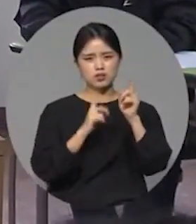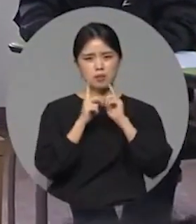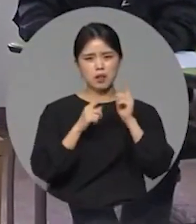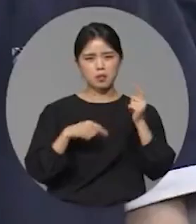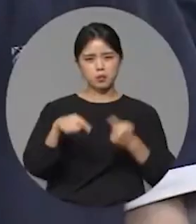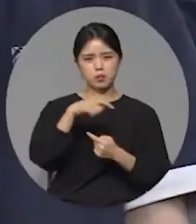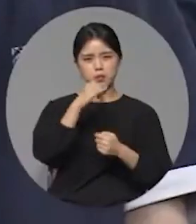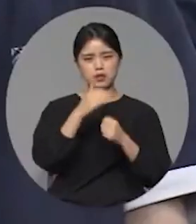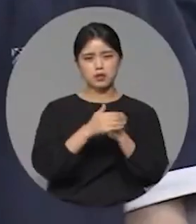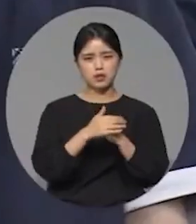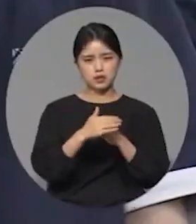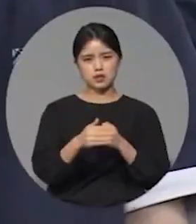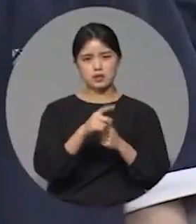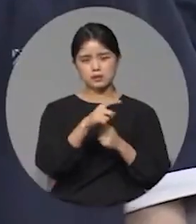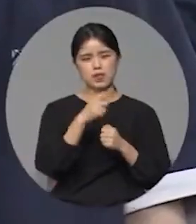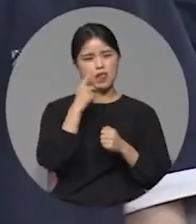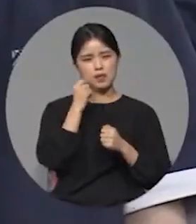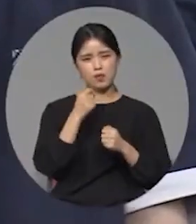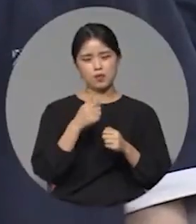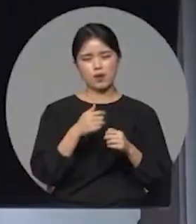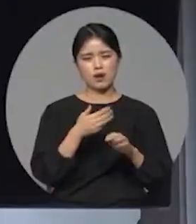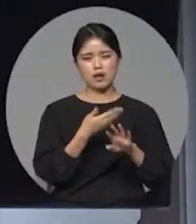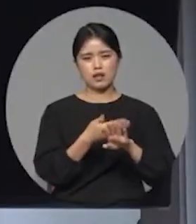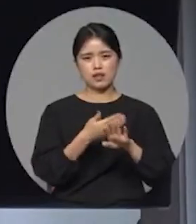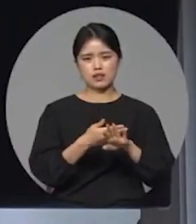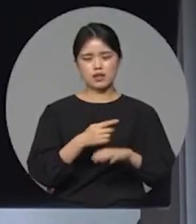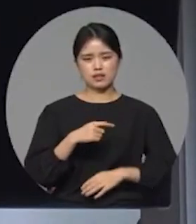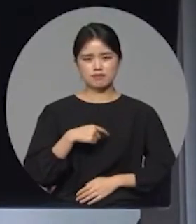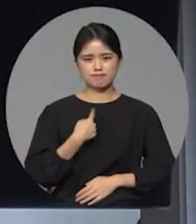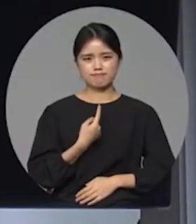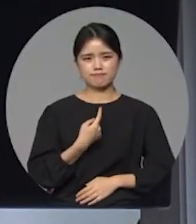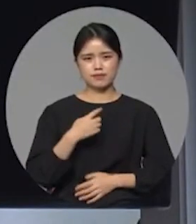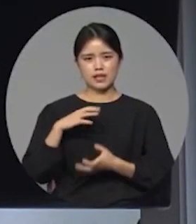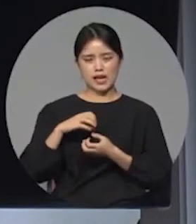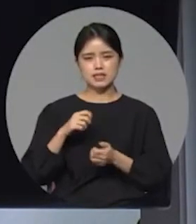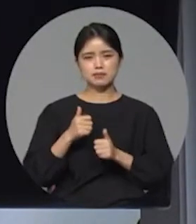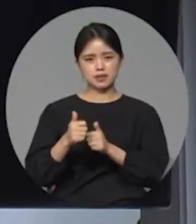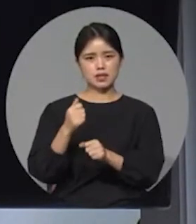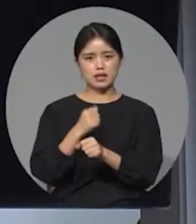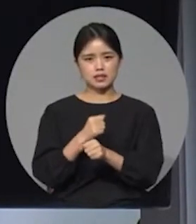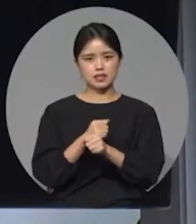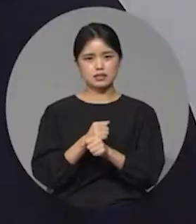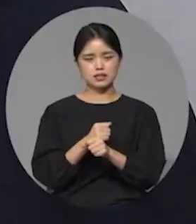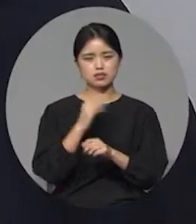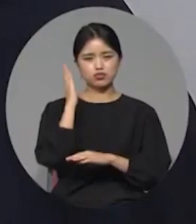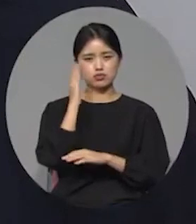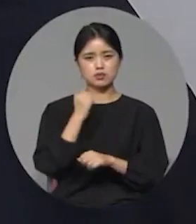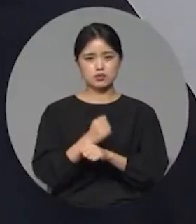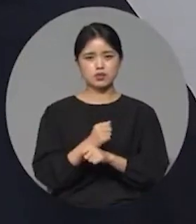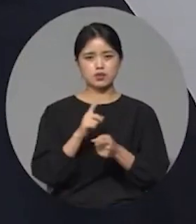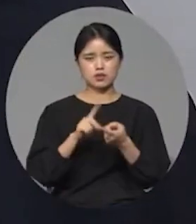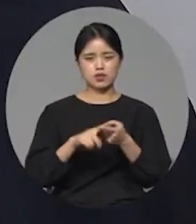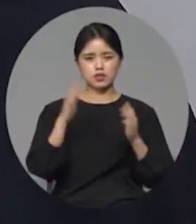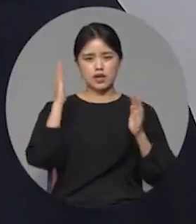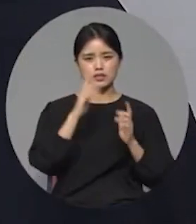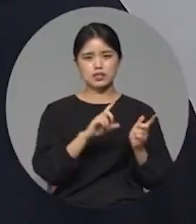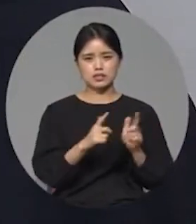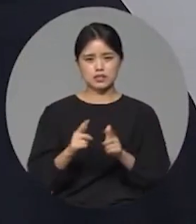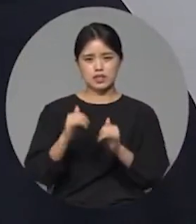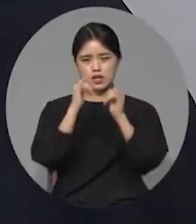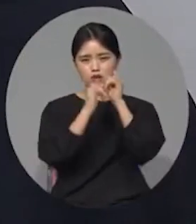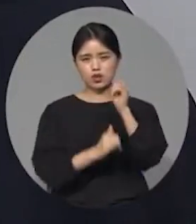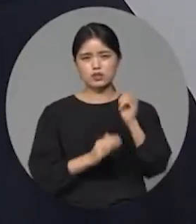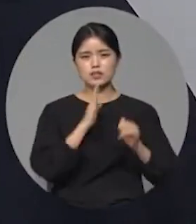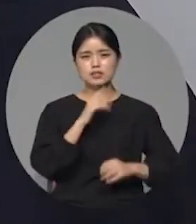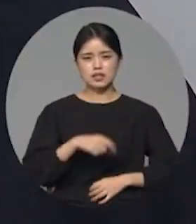일본 정관계와 달리 양심적인 소시민들이 전하는 이 같은 목소리는 학생들에게 역사적 사실과 화해의